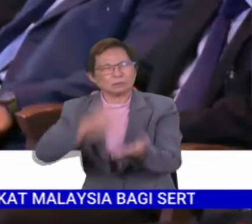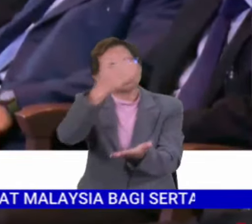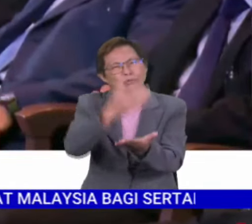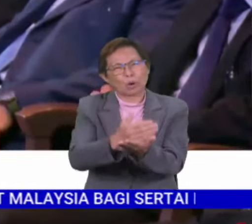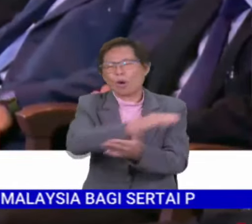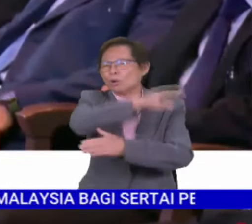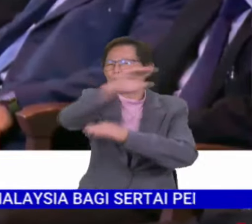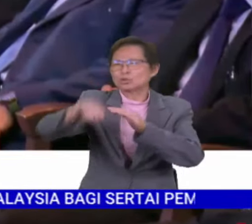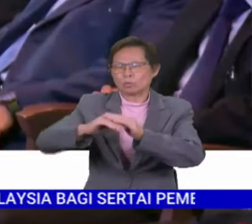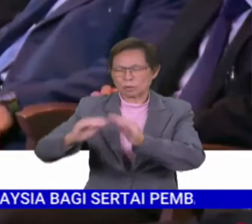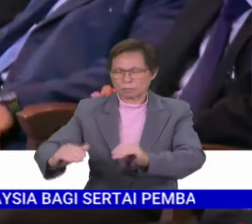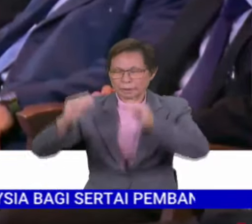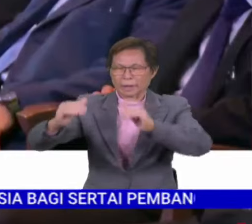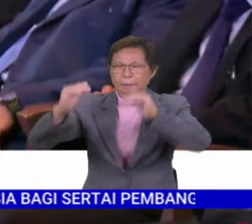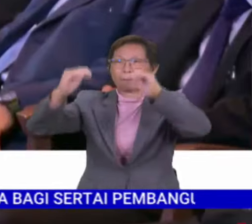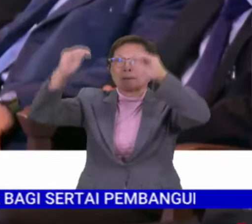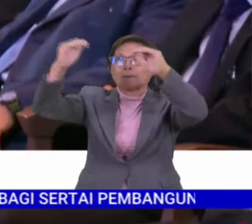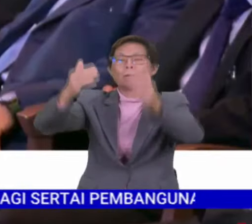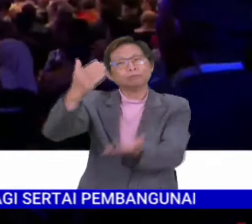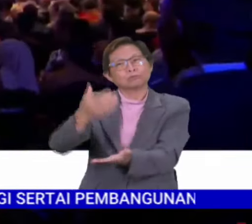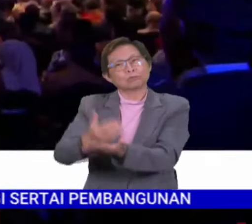di semua peringkat.